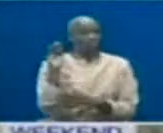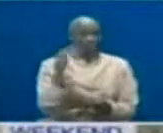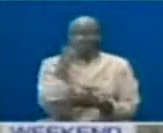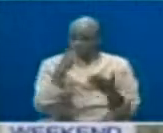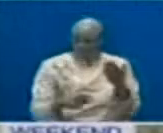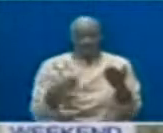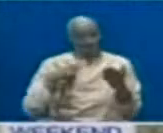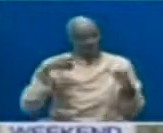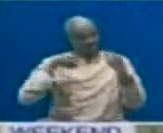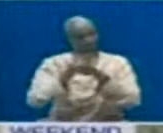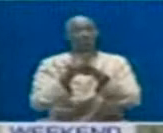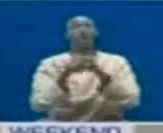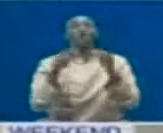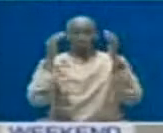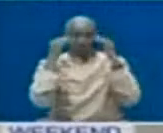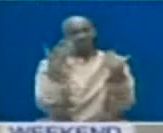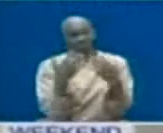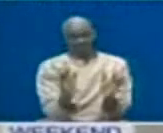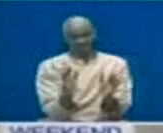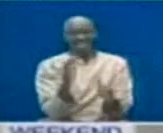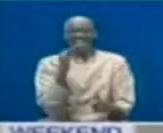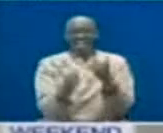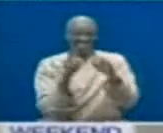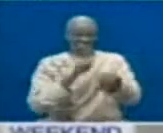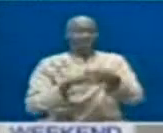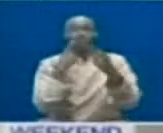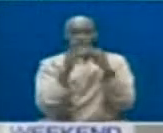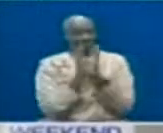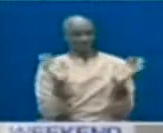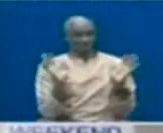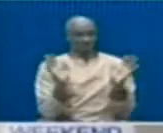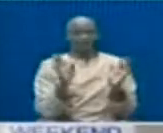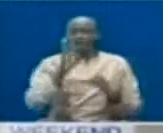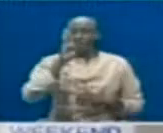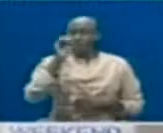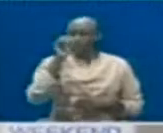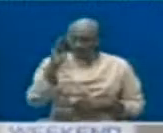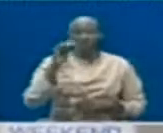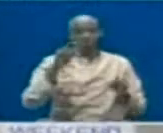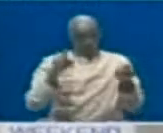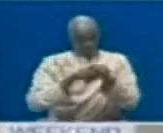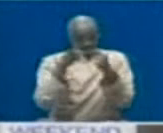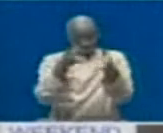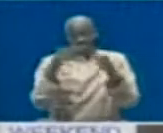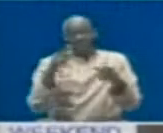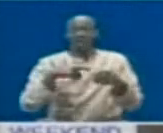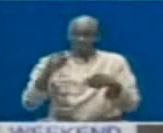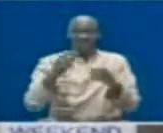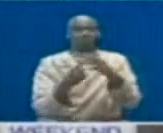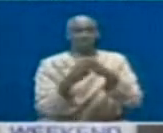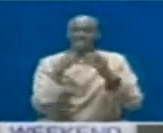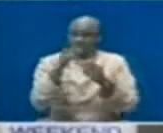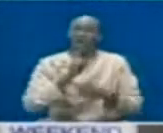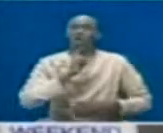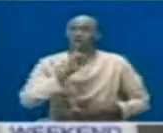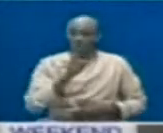akaniambia amefika kotini. That was the last time they spoke. Bob and David appeared before the magistrate, who gave them another